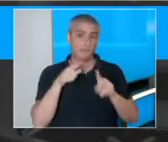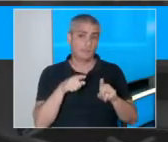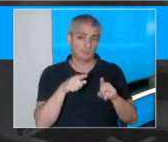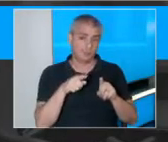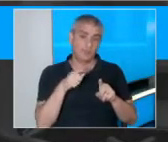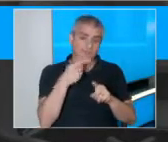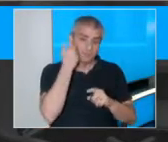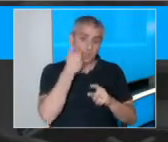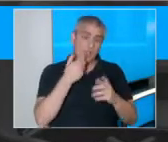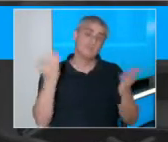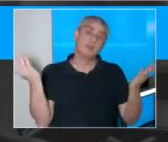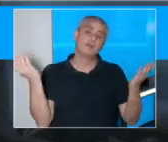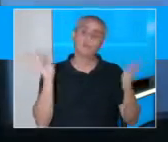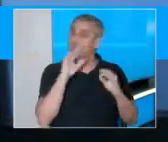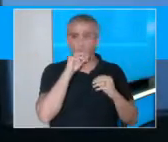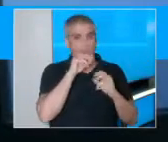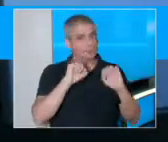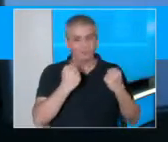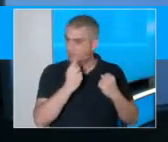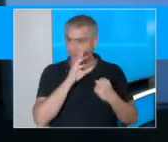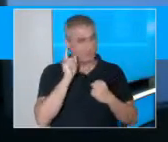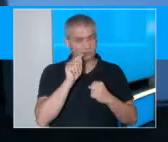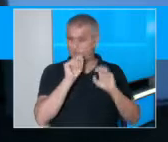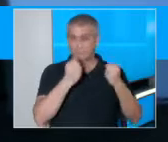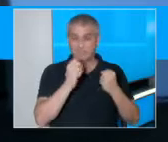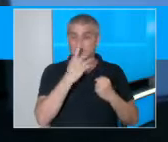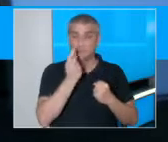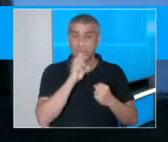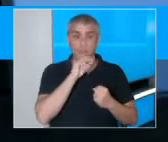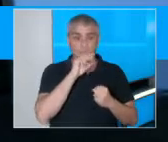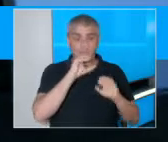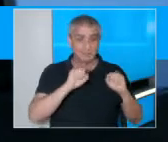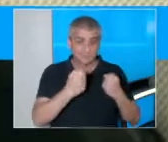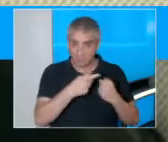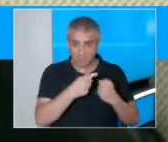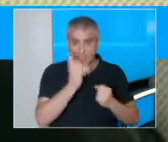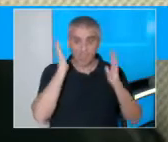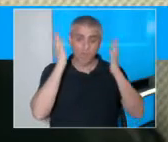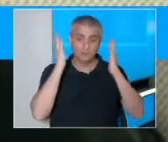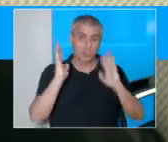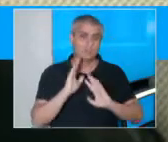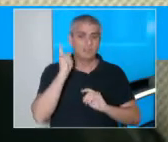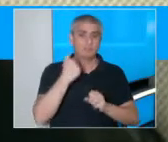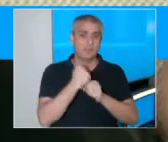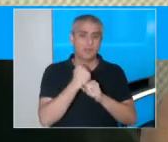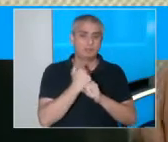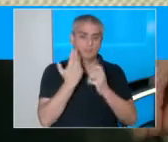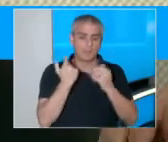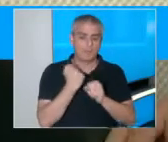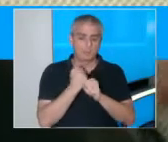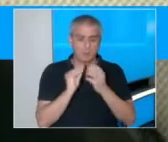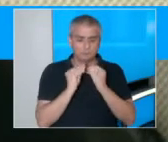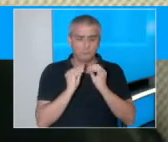הזו, וזה חבל לי, ואף אחד לא דיבר על סגר, ולא צריך להגיע לסגר, ואם מישהו עוד פעם מדבר על סגר, זה אסון. היה צריך לעשות מספר